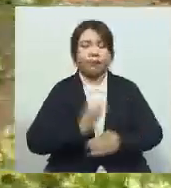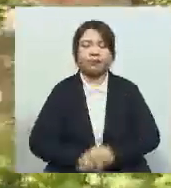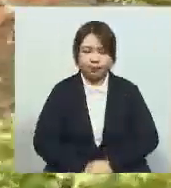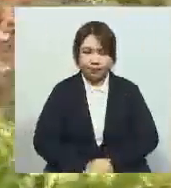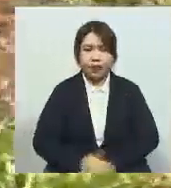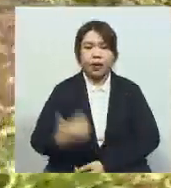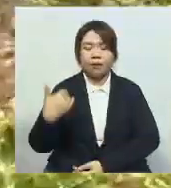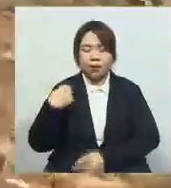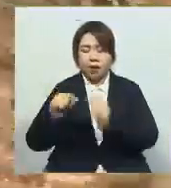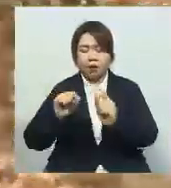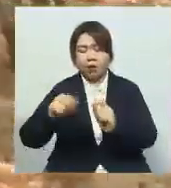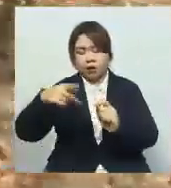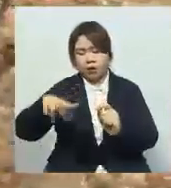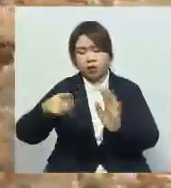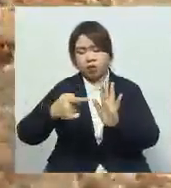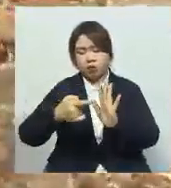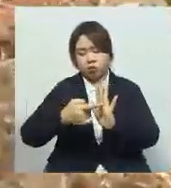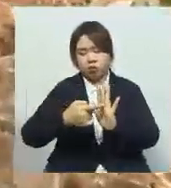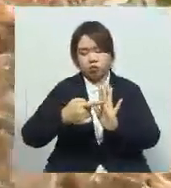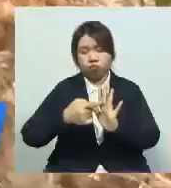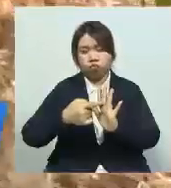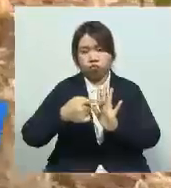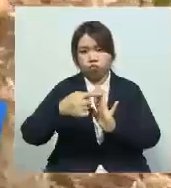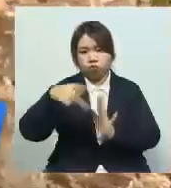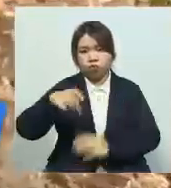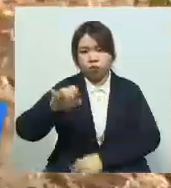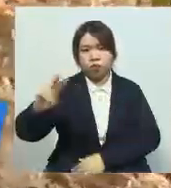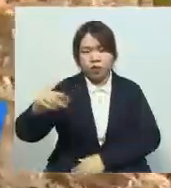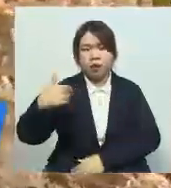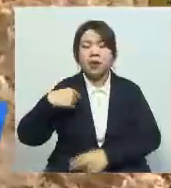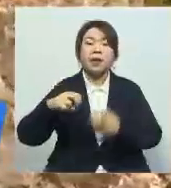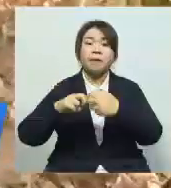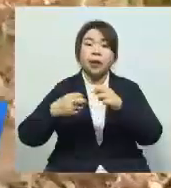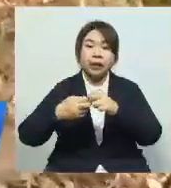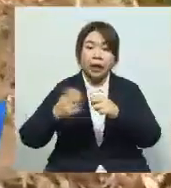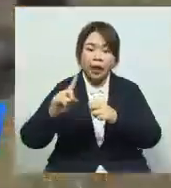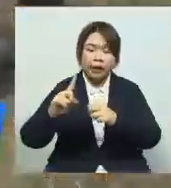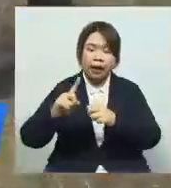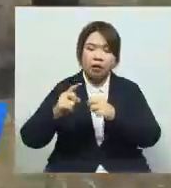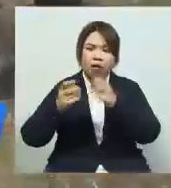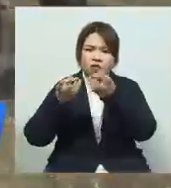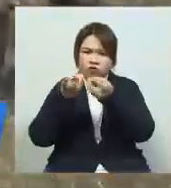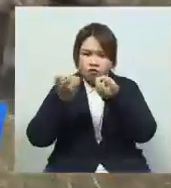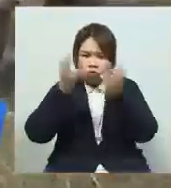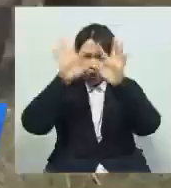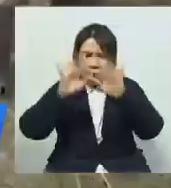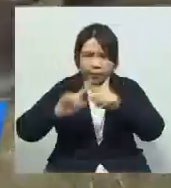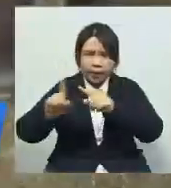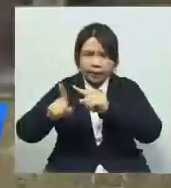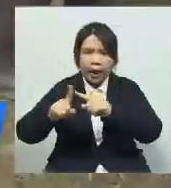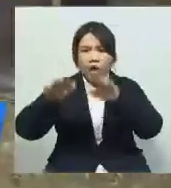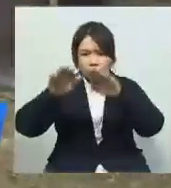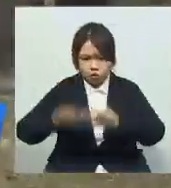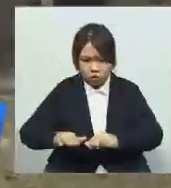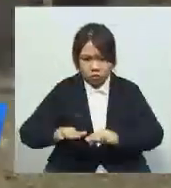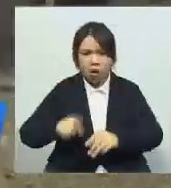ฝายแก้วอำเภอภูเพียงจังหวัดน่านหันมาช่วยลดปัญหาหมอกควันมลพิษด้วยการนำเปลือกและสังข้าวโพดไปใช้คลุมดินใต้ต้นไม้แทน